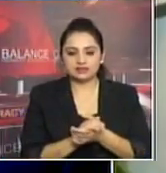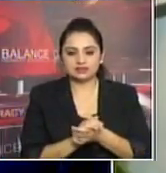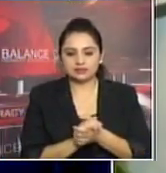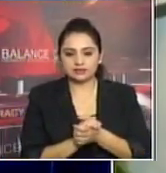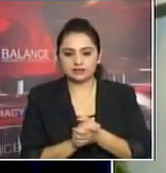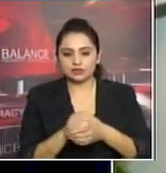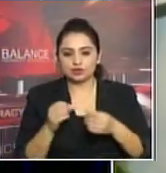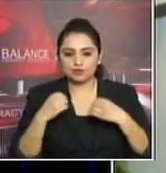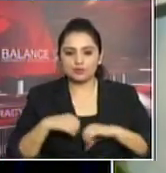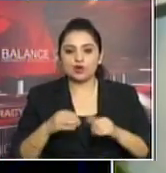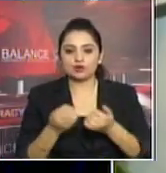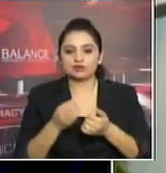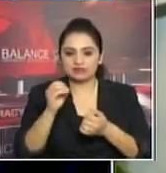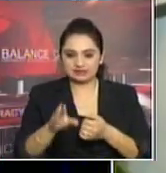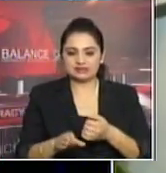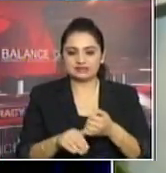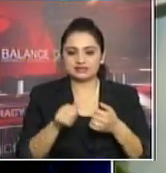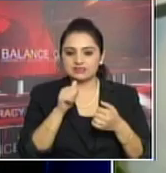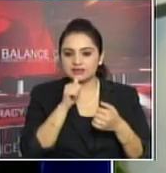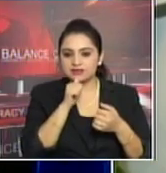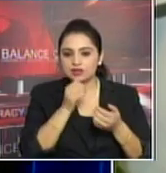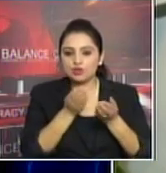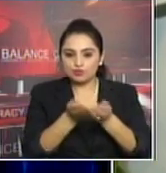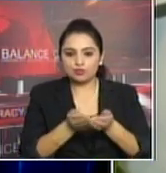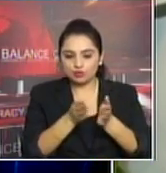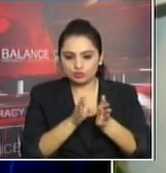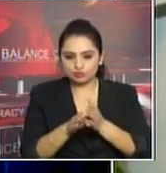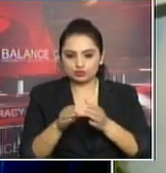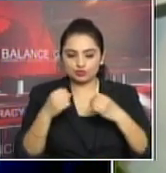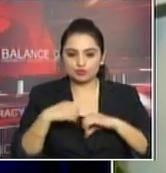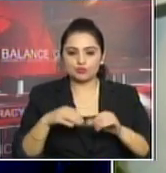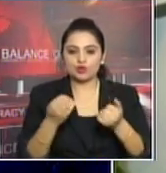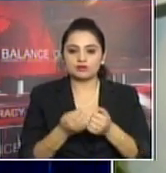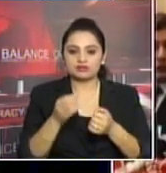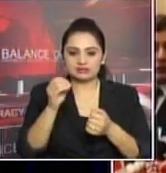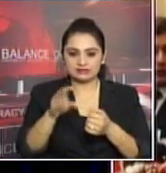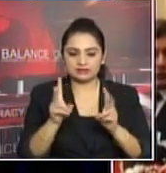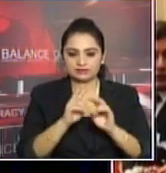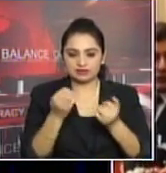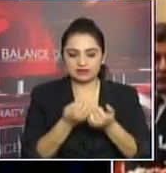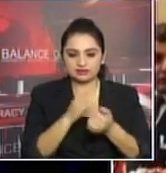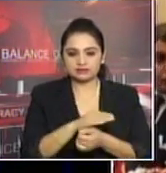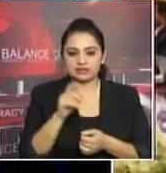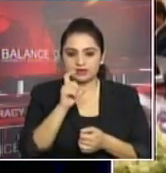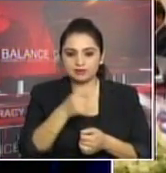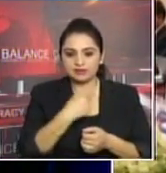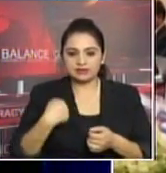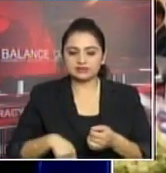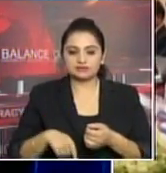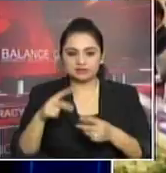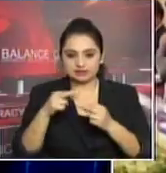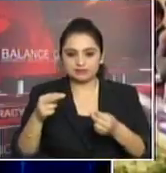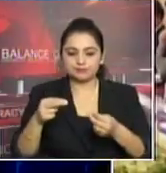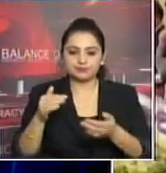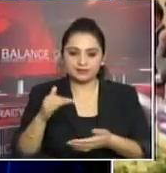बन्दरगाहहरू प्रयोग गर्न दिने, सिपोर्टहरू ड्राइपोर्टहरू प्रयोग गर्न दिने गरी कुरा भइरहेको छ। नेपाल र चीनबीच सामान आयात निर्यातका